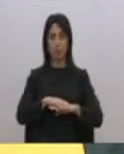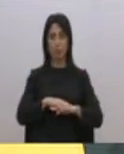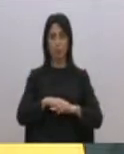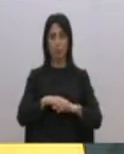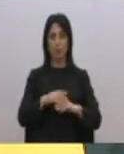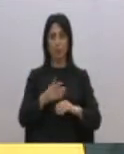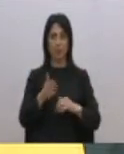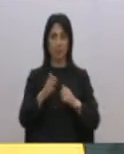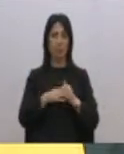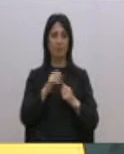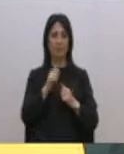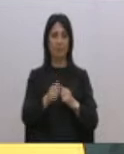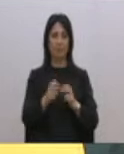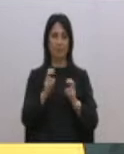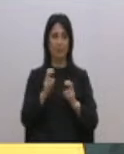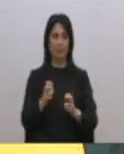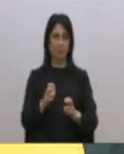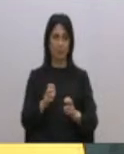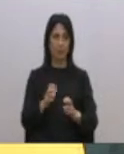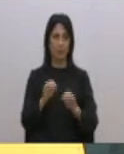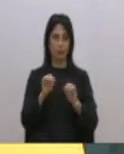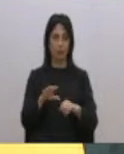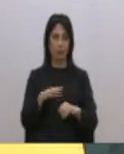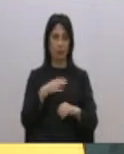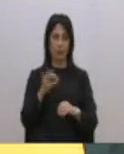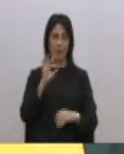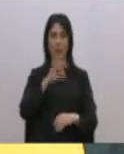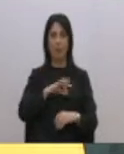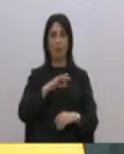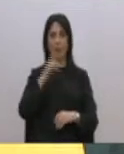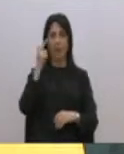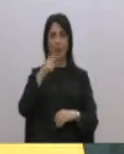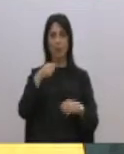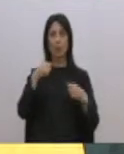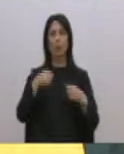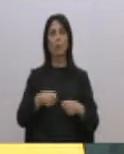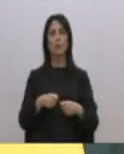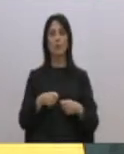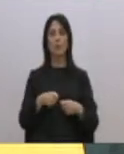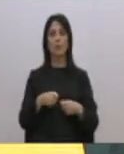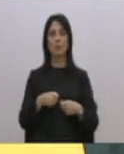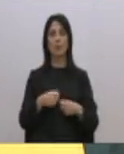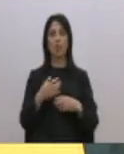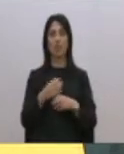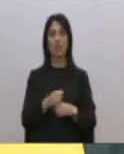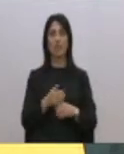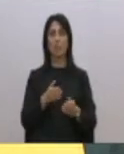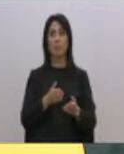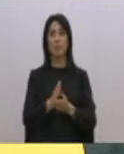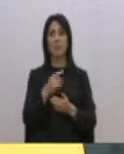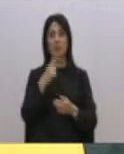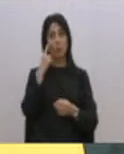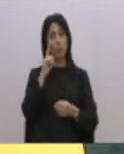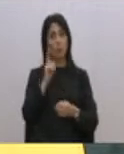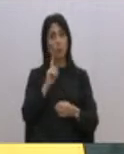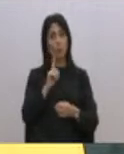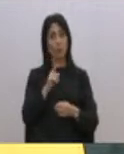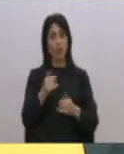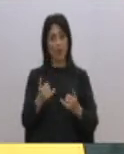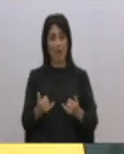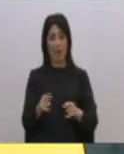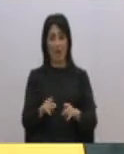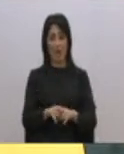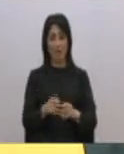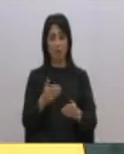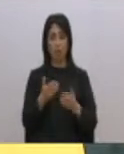სახელის სახით შეიძლება იყოს გამოყენებული განათლების უფლების შეზღუდვა. პრინციპში მე ვფიქრობ, რომ ახლაც ხა